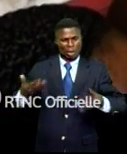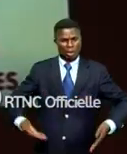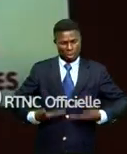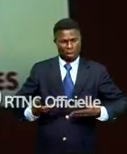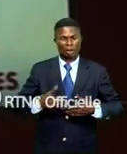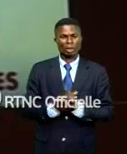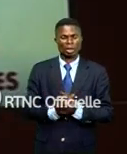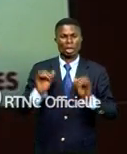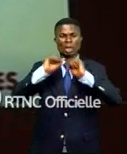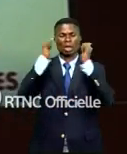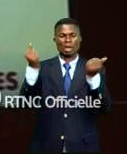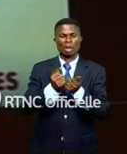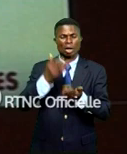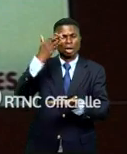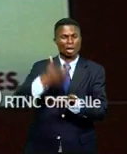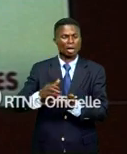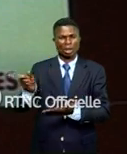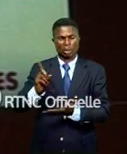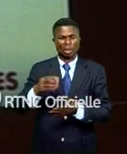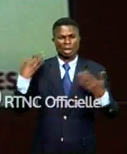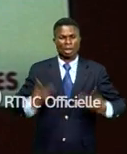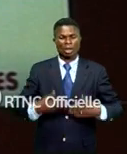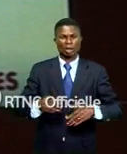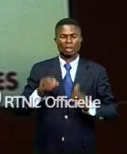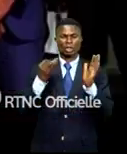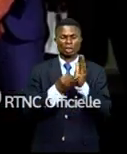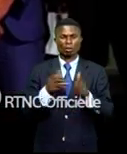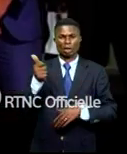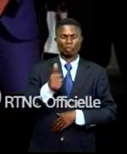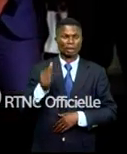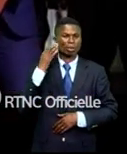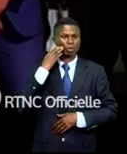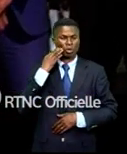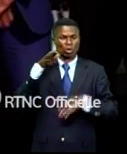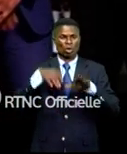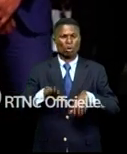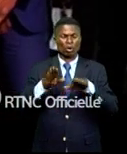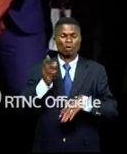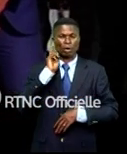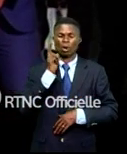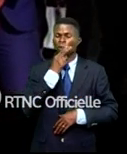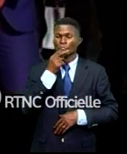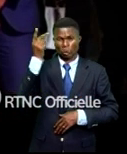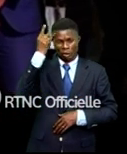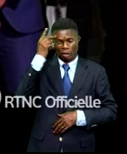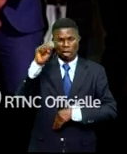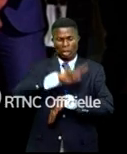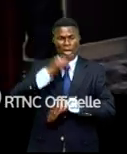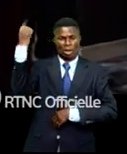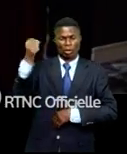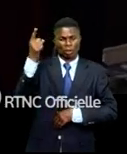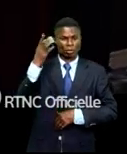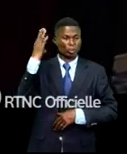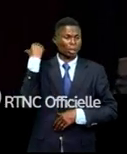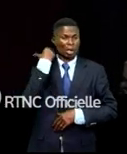l'ASF, Association Sans Frontières, a célébré dimanche 21 mars 2021 à Fleuve Congo Hotel à Kinshasa la journée mondiale de la